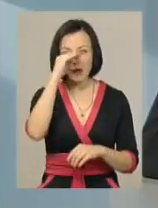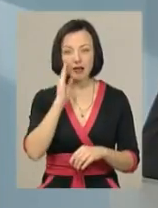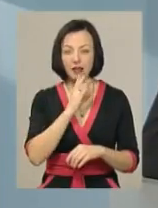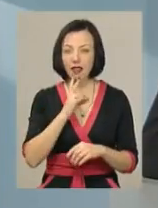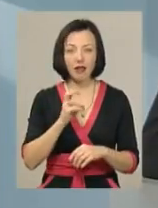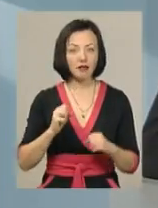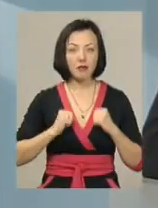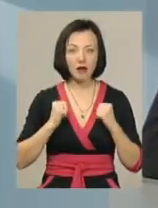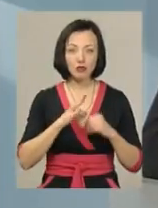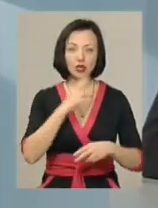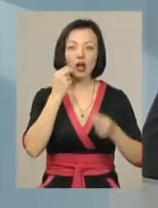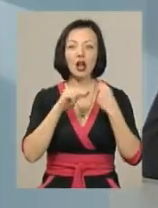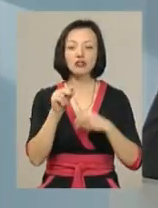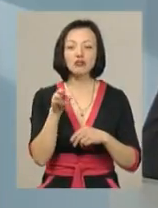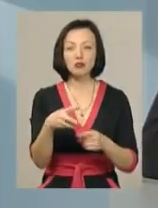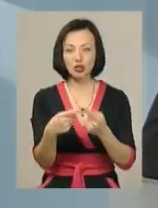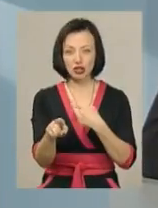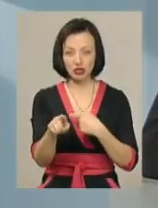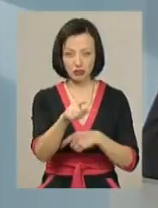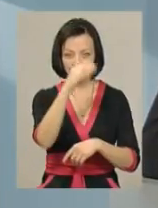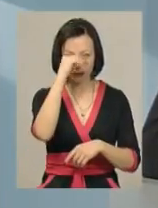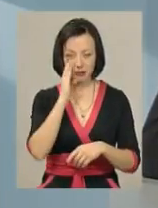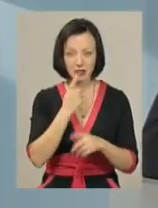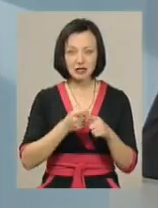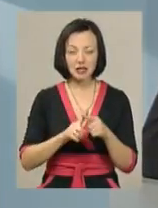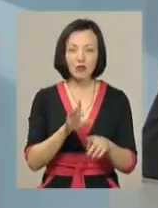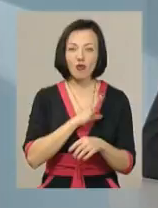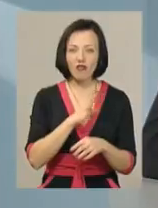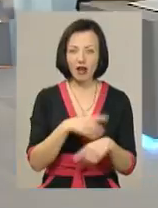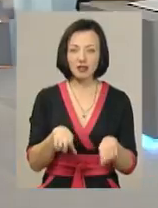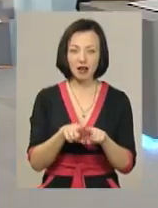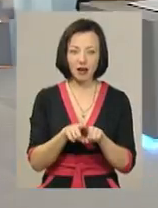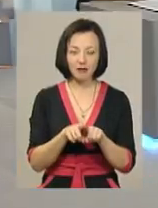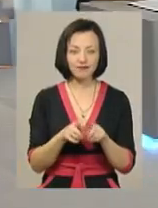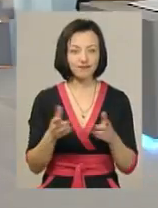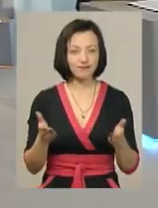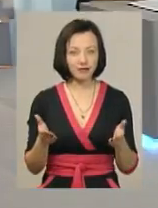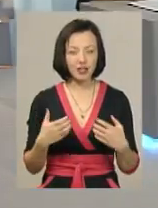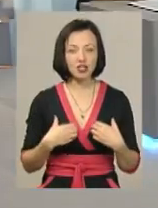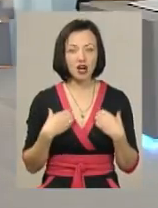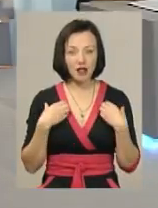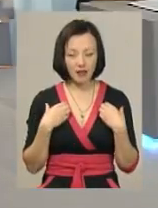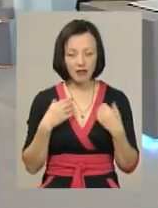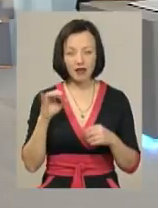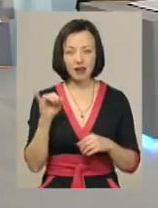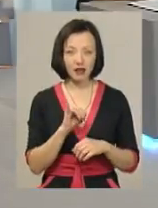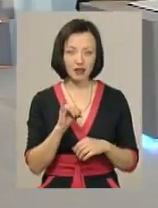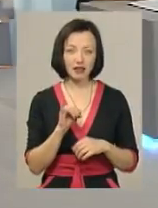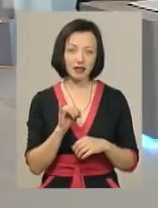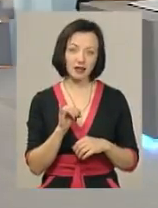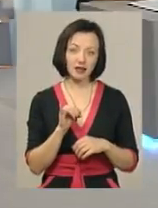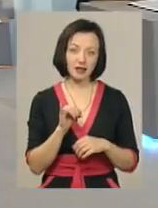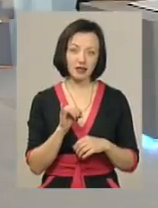не намагалися бути кращими ніж інші це буде буває така достатньо жахлива і достатньо